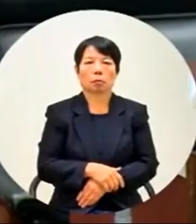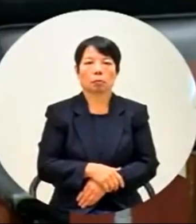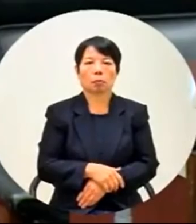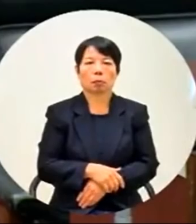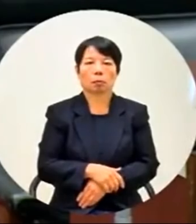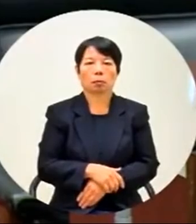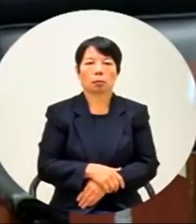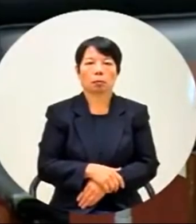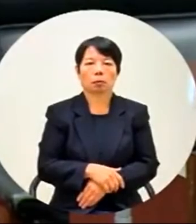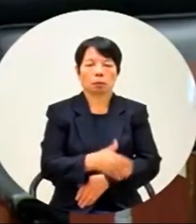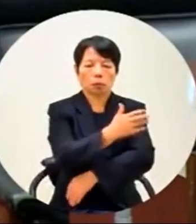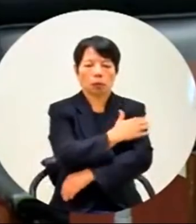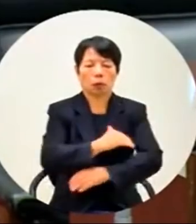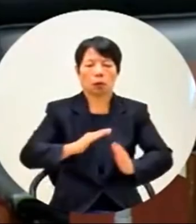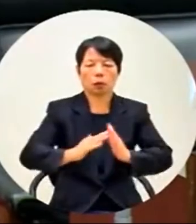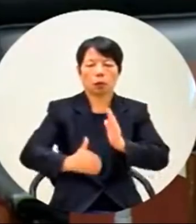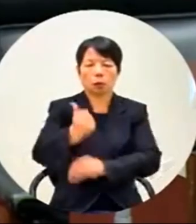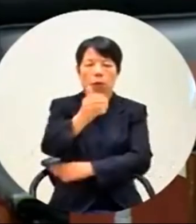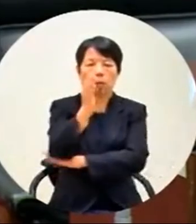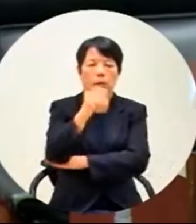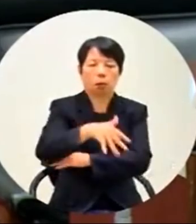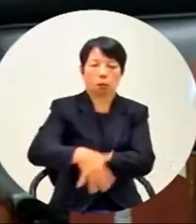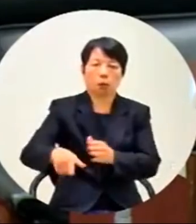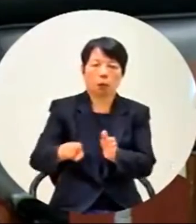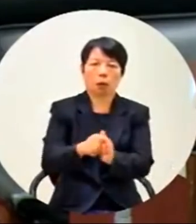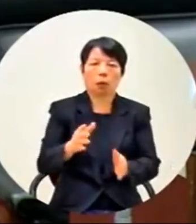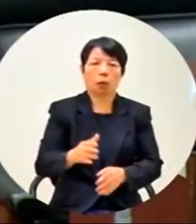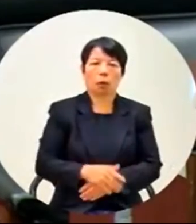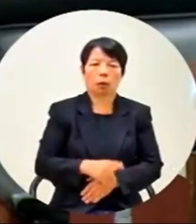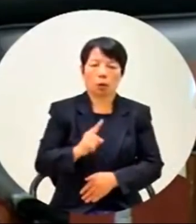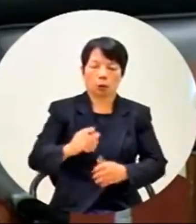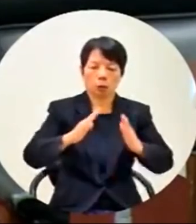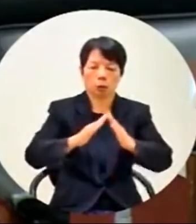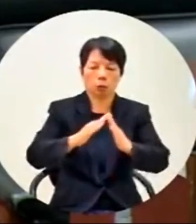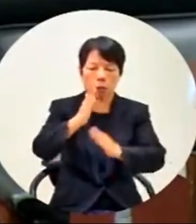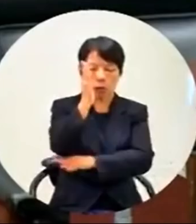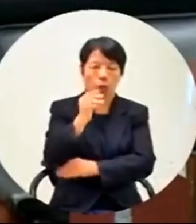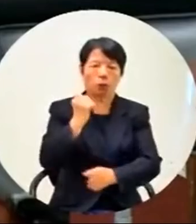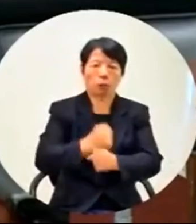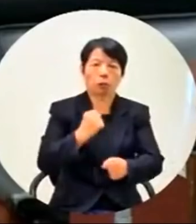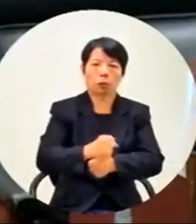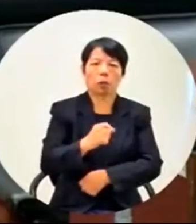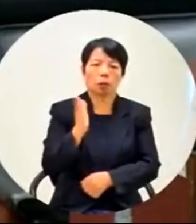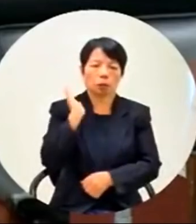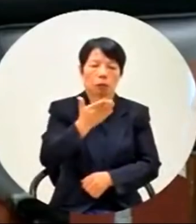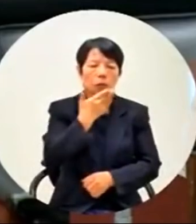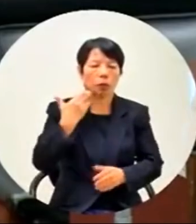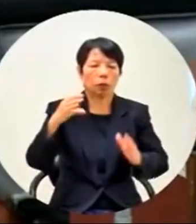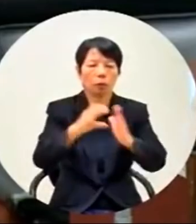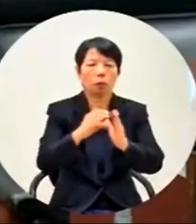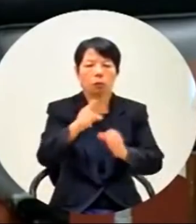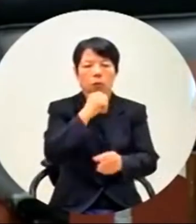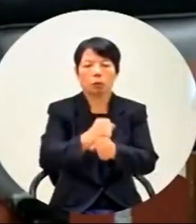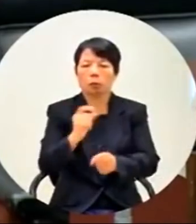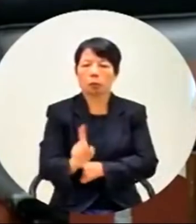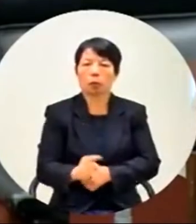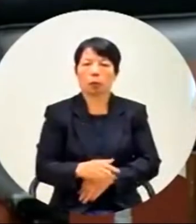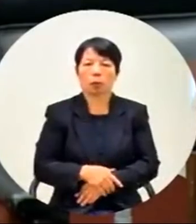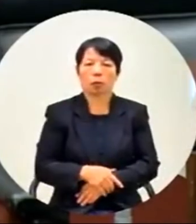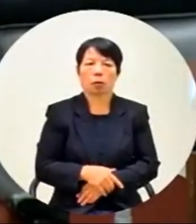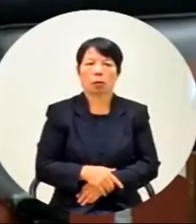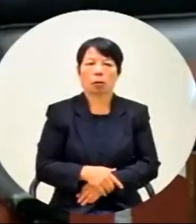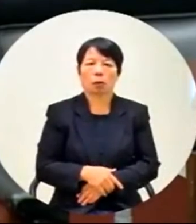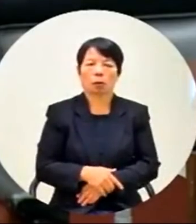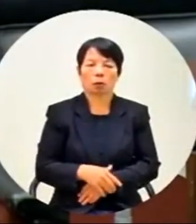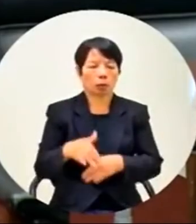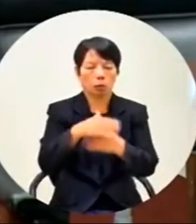陈市府的主张就是有市府会做事，我看不到水利局做任何一件事情，通报了一件事情没